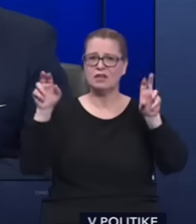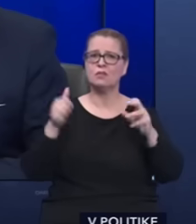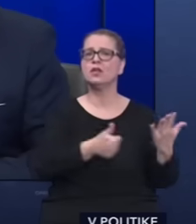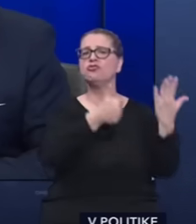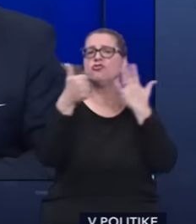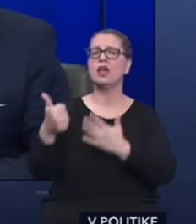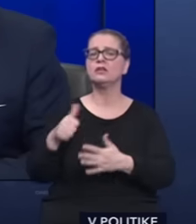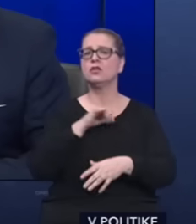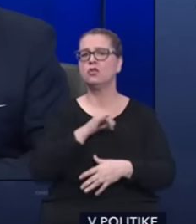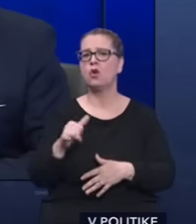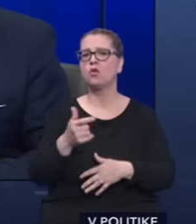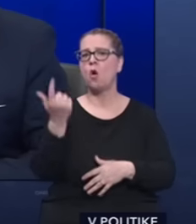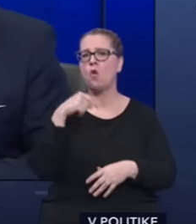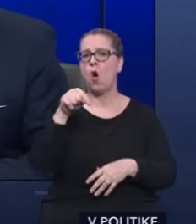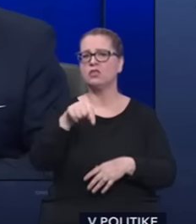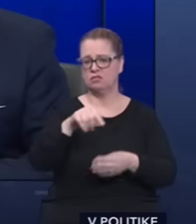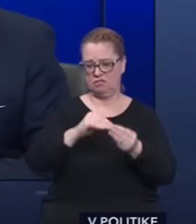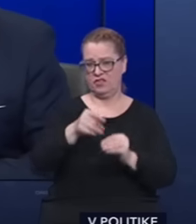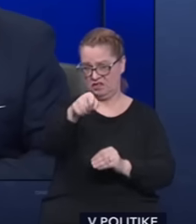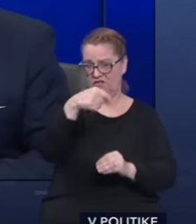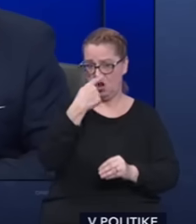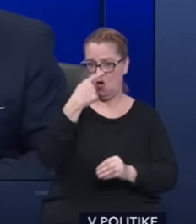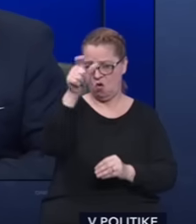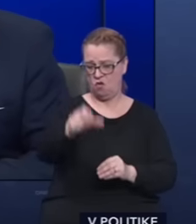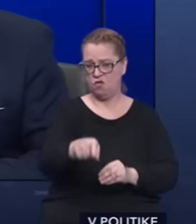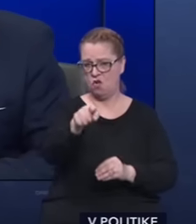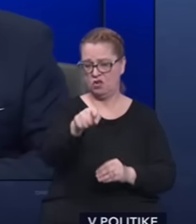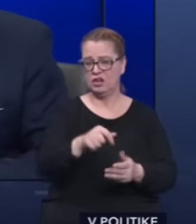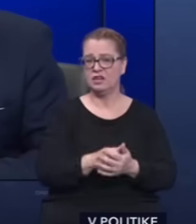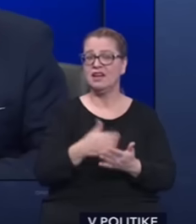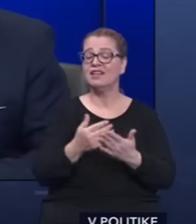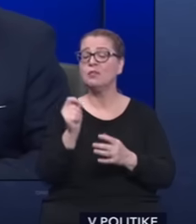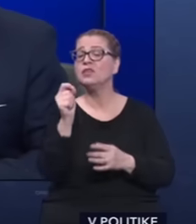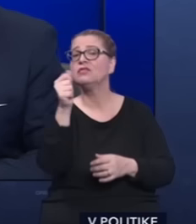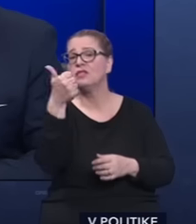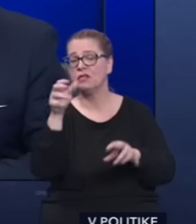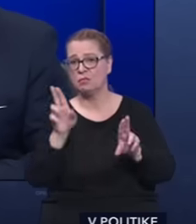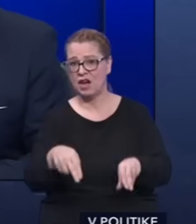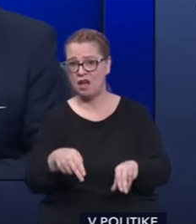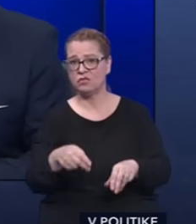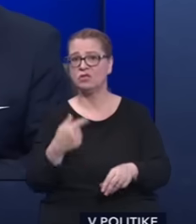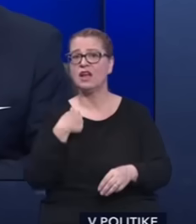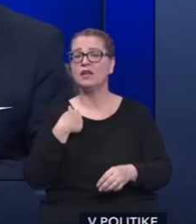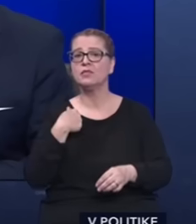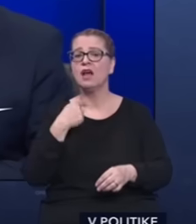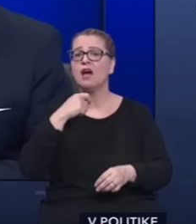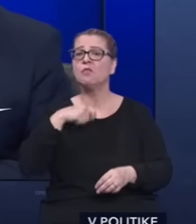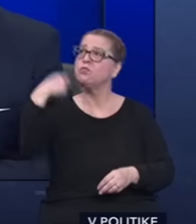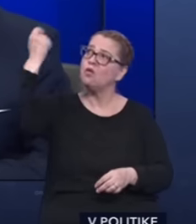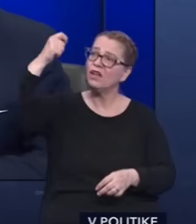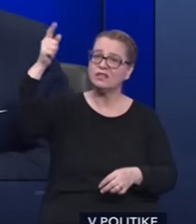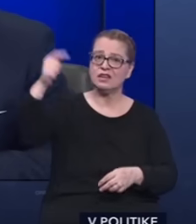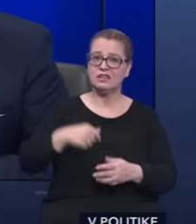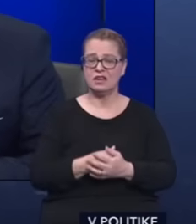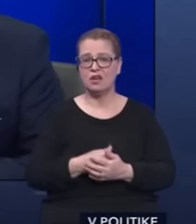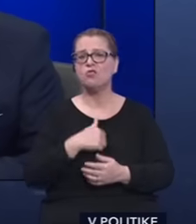rokov od týchto vecí, o ktoré spomínate, ak by len zrnko bolo pravdy, tak ma povešíte na ten stožer a povedal som to